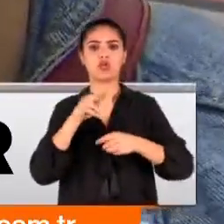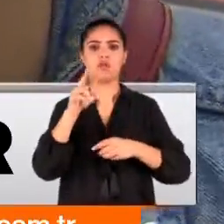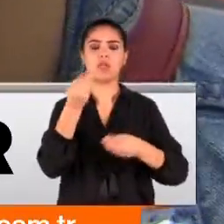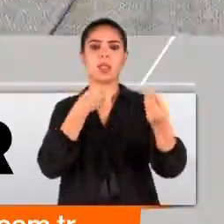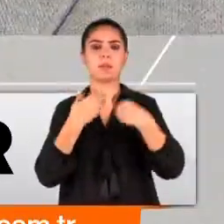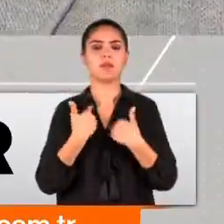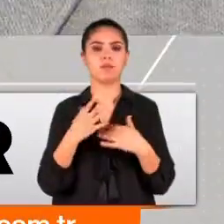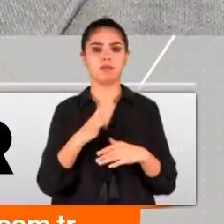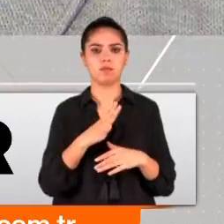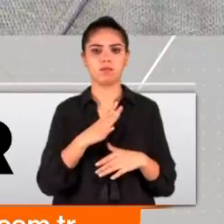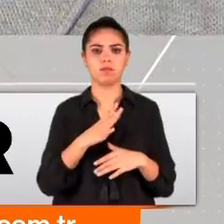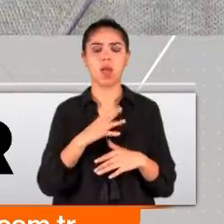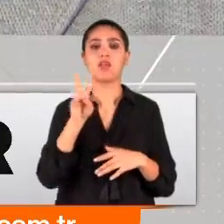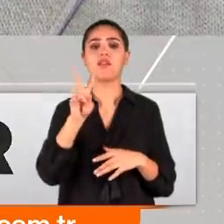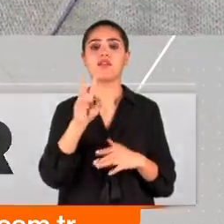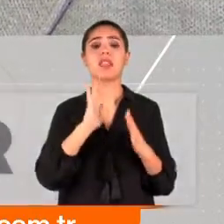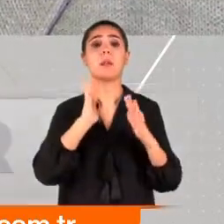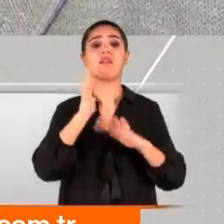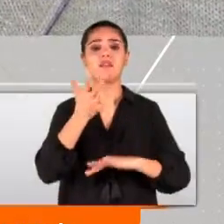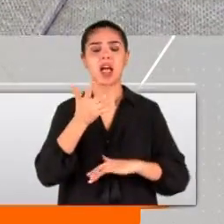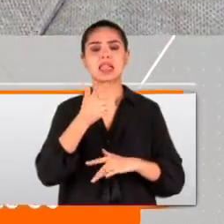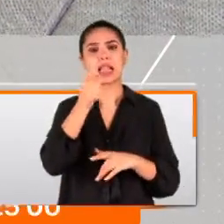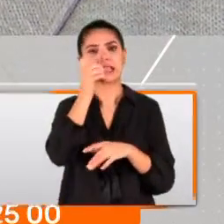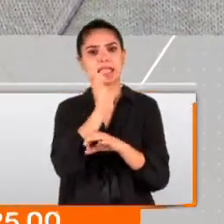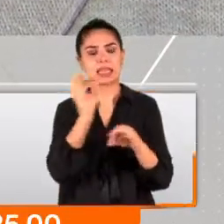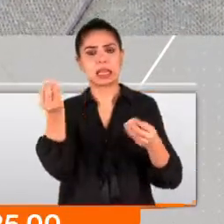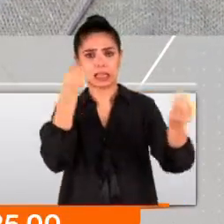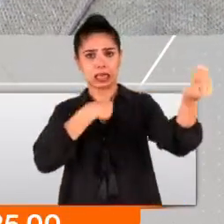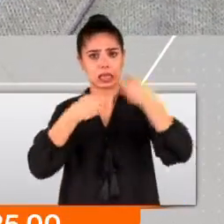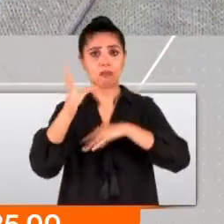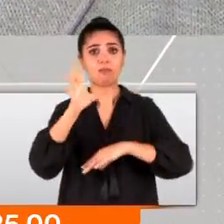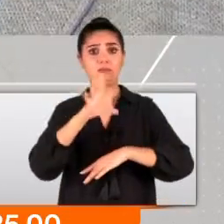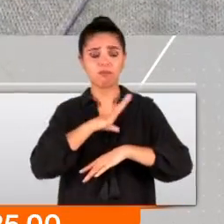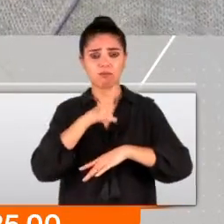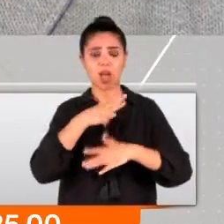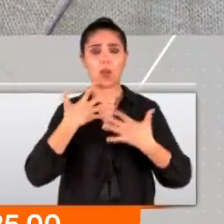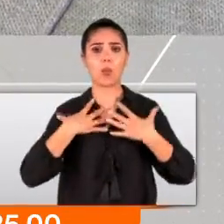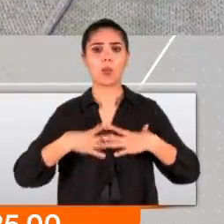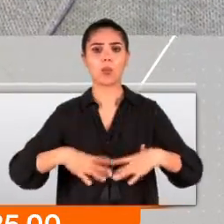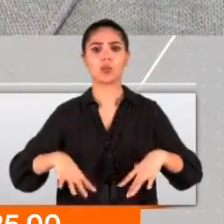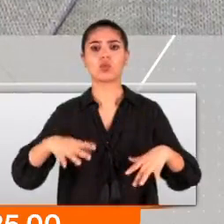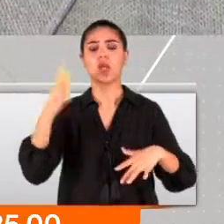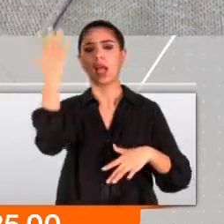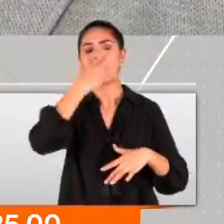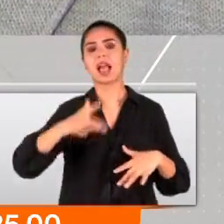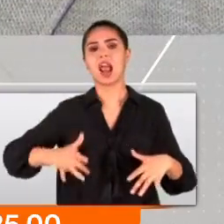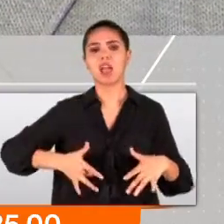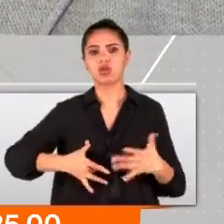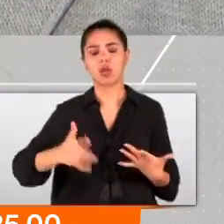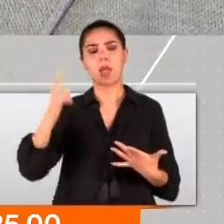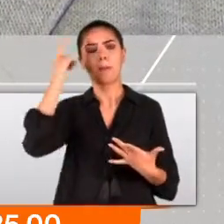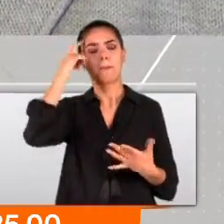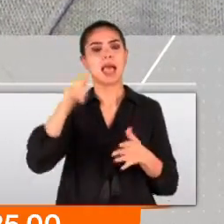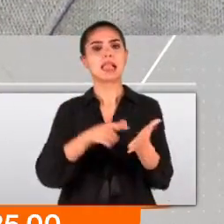vitaminler kullanıyorum. Vitaminler fazla ve bilinçsiz alındığı takdirde vücutta başta karaciğer olmak üzere beyin ve